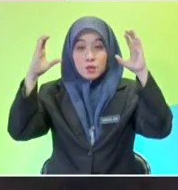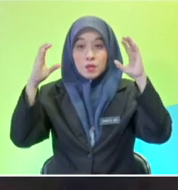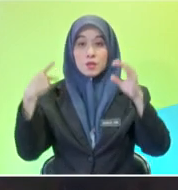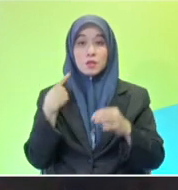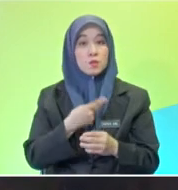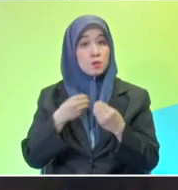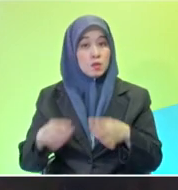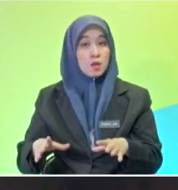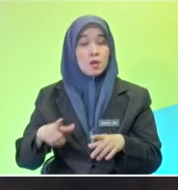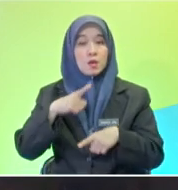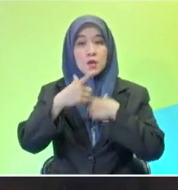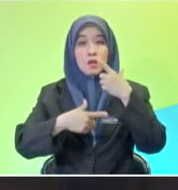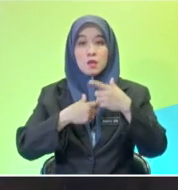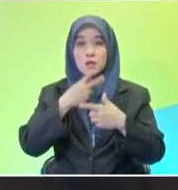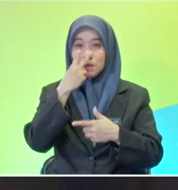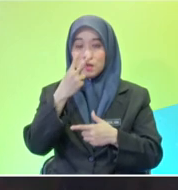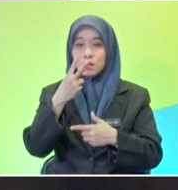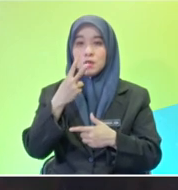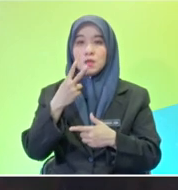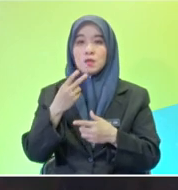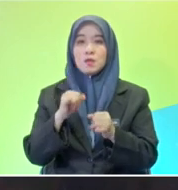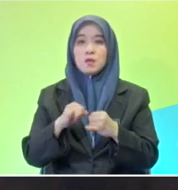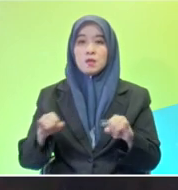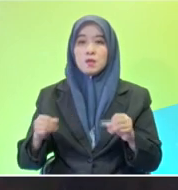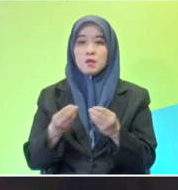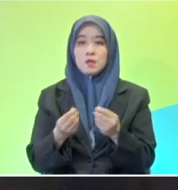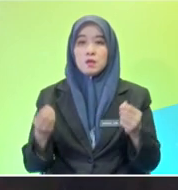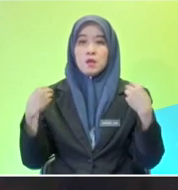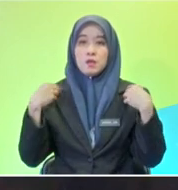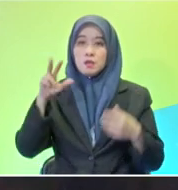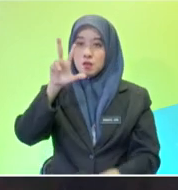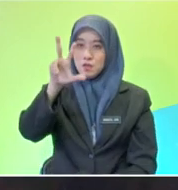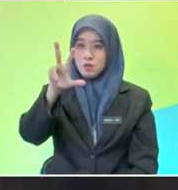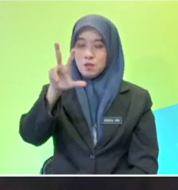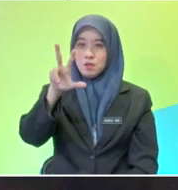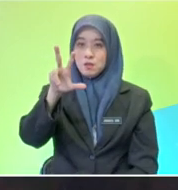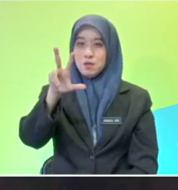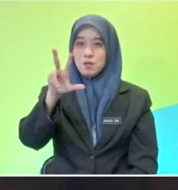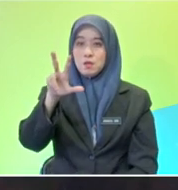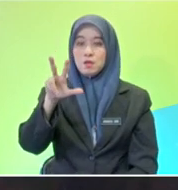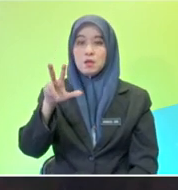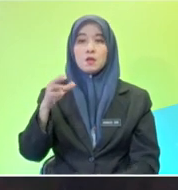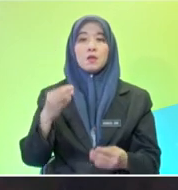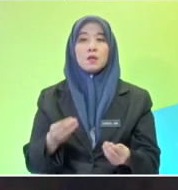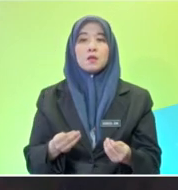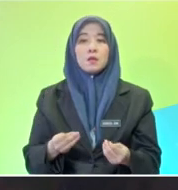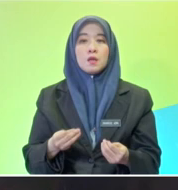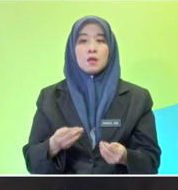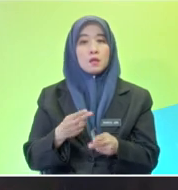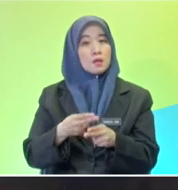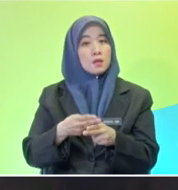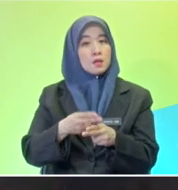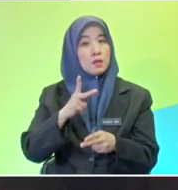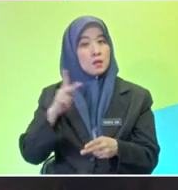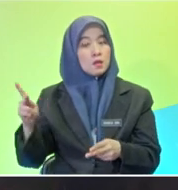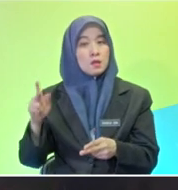jenis tanah kan? Okay. Ada 3 di sini. Okey, baik. Saya nak minta Fika tolong namakan